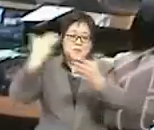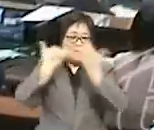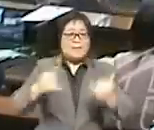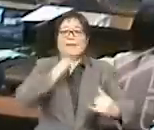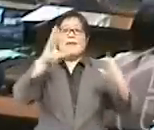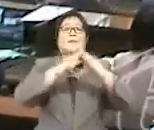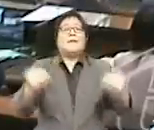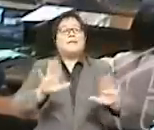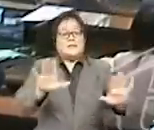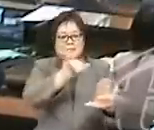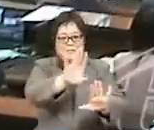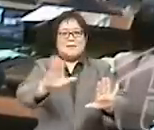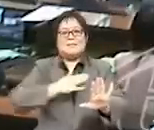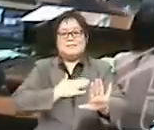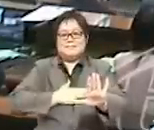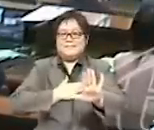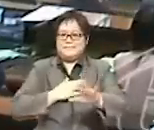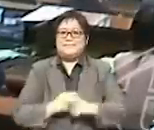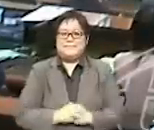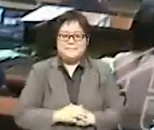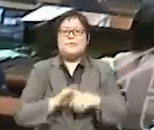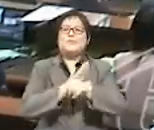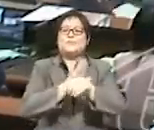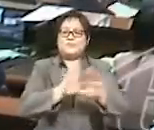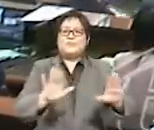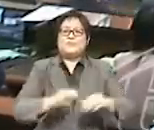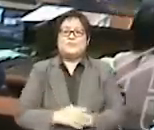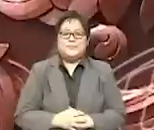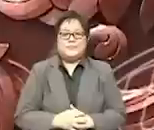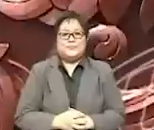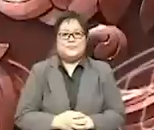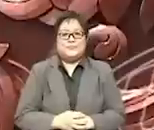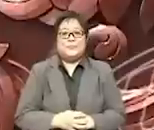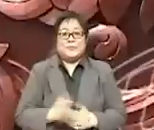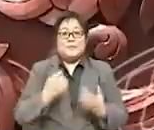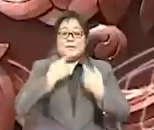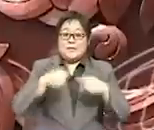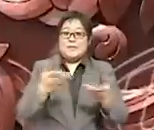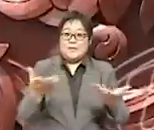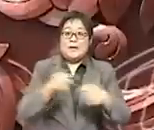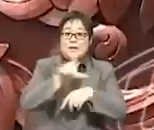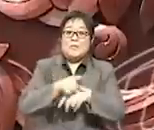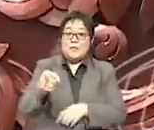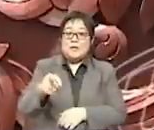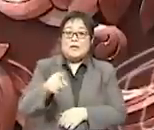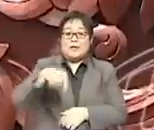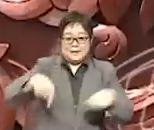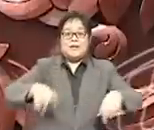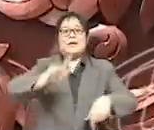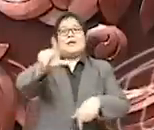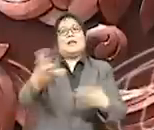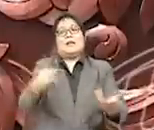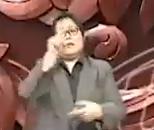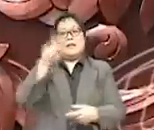tak selesai juga nyawa Tolonglah cukur Indonesia Jawa kala buahnya habitatnya kelompok